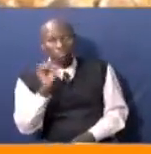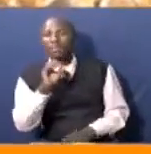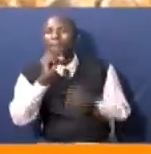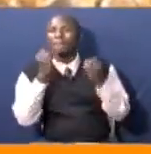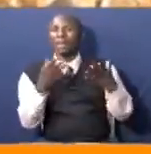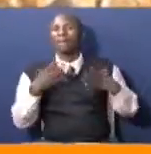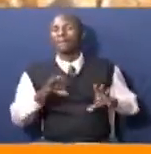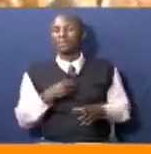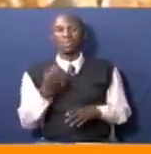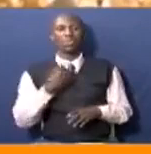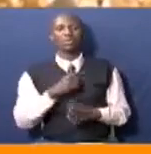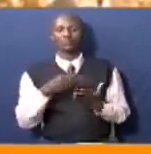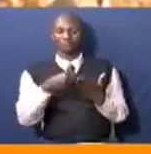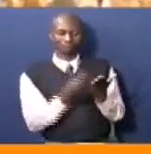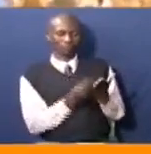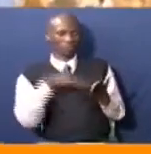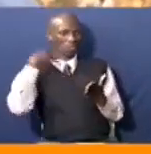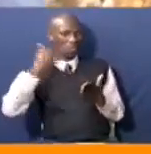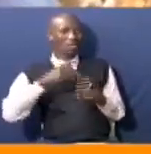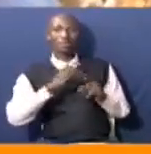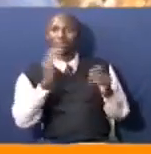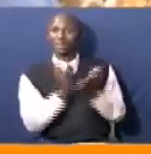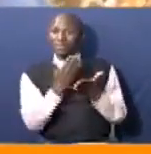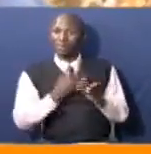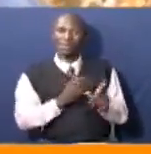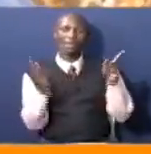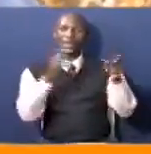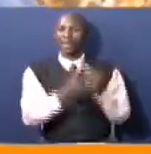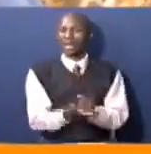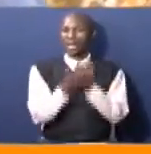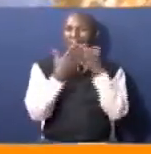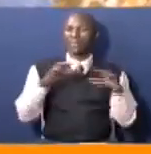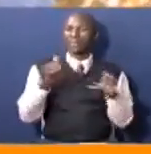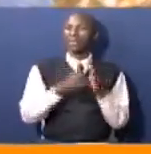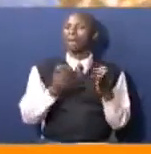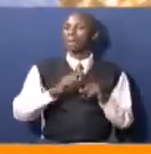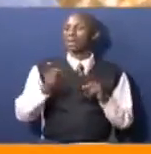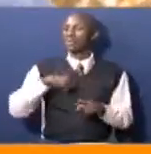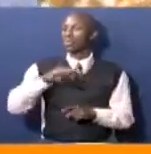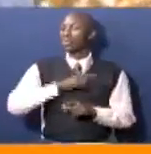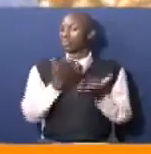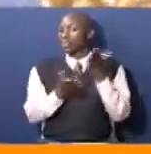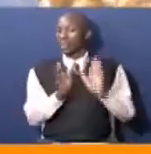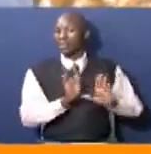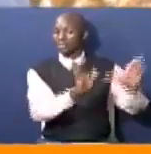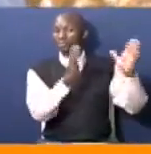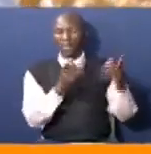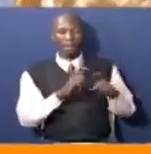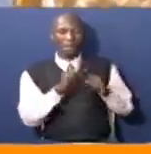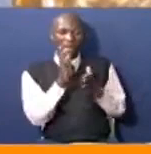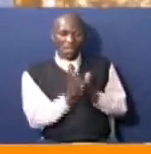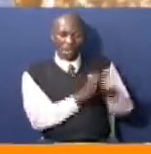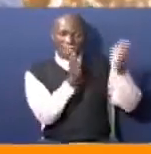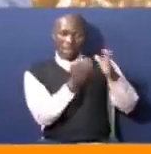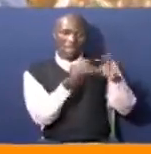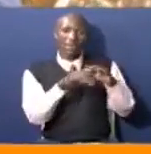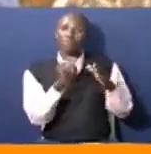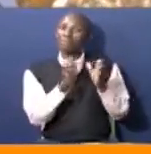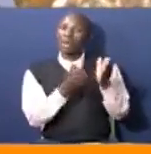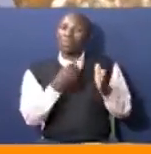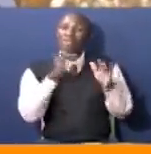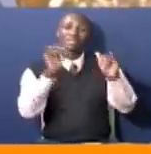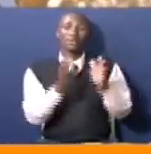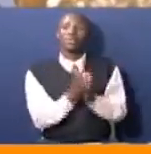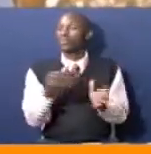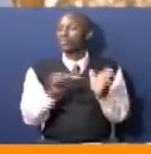mama zaku. Ni wita katika lisiti. Na sindu mwesuka. Ika tethi ono mama zaku. Ni hithi ono mama meteta ta tengiwe. Onamuka angilia ya mete masa ku. Hithi tuikalao na